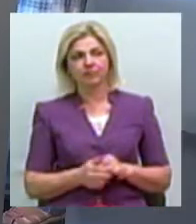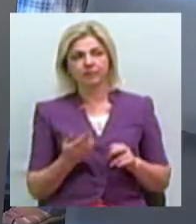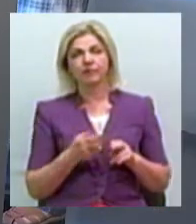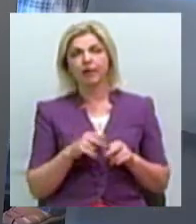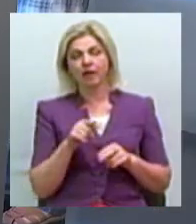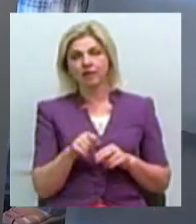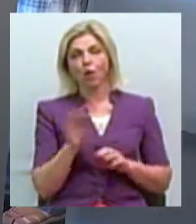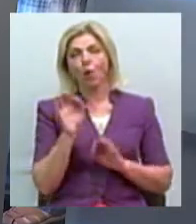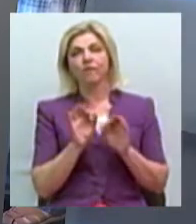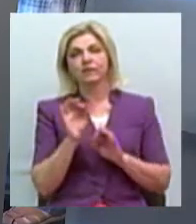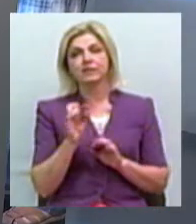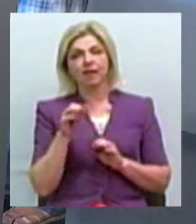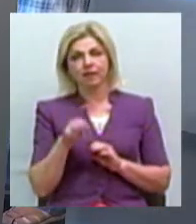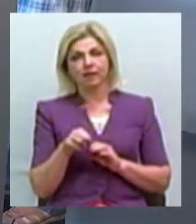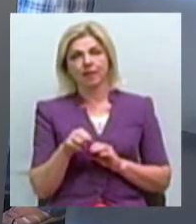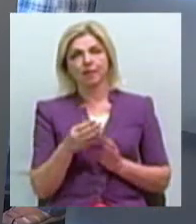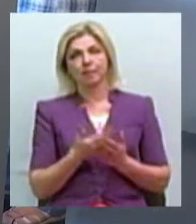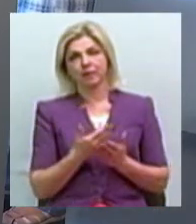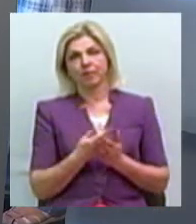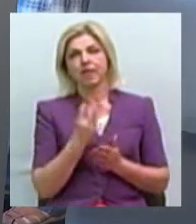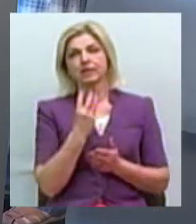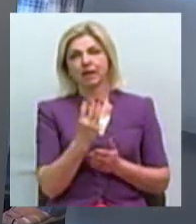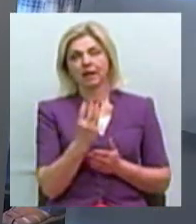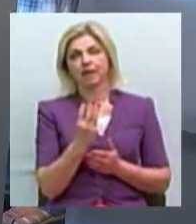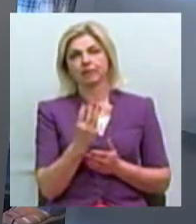зональный коэффициент, он в пределах там где-то от 3 до,